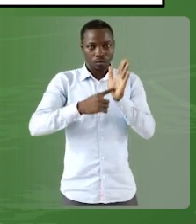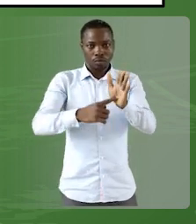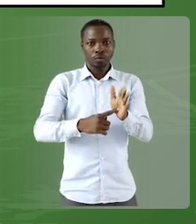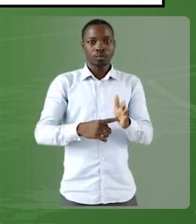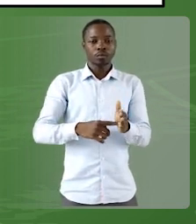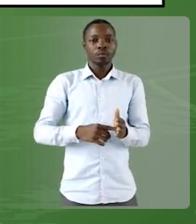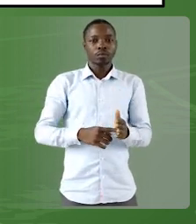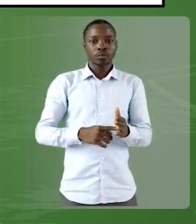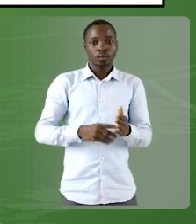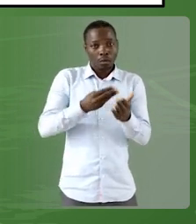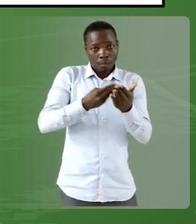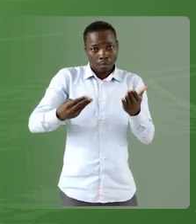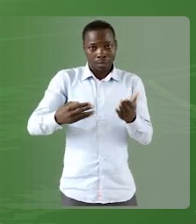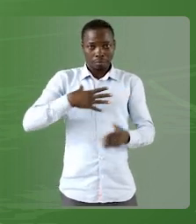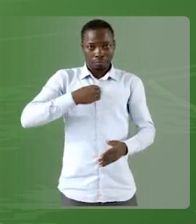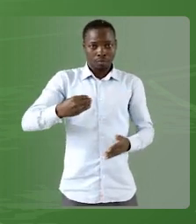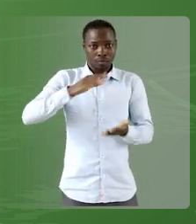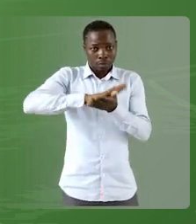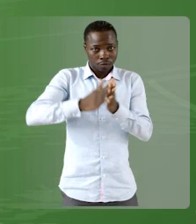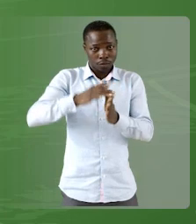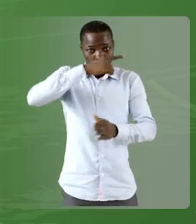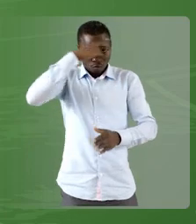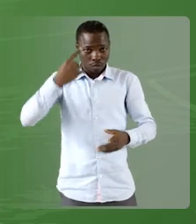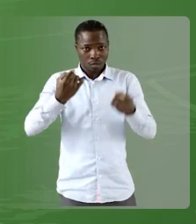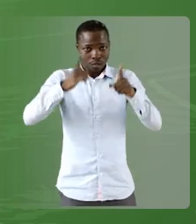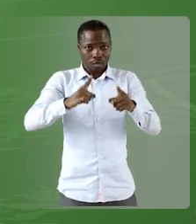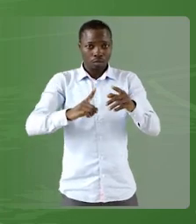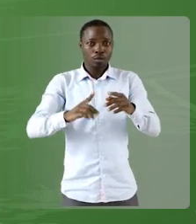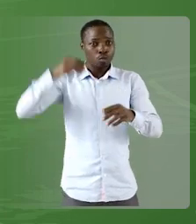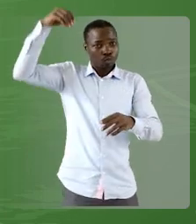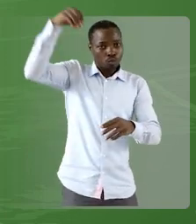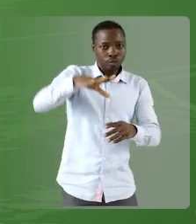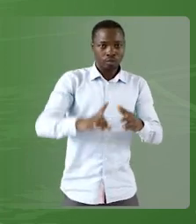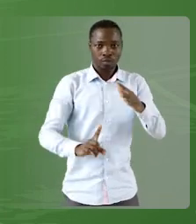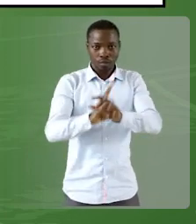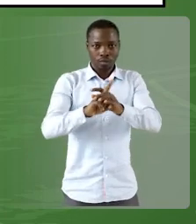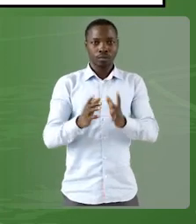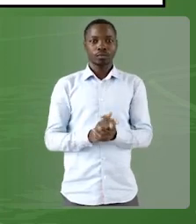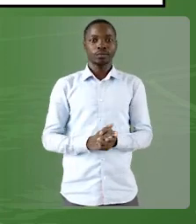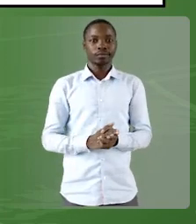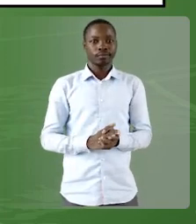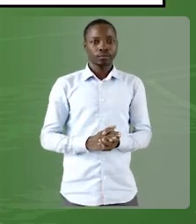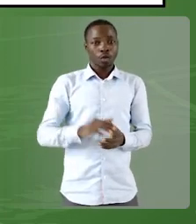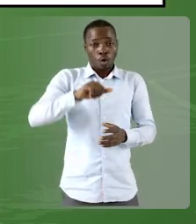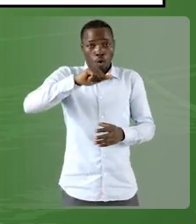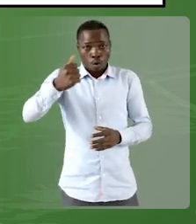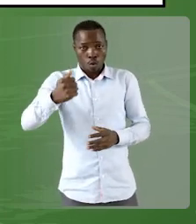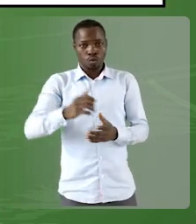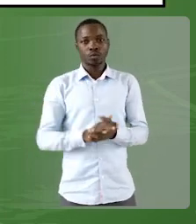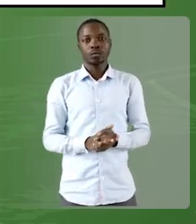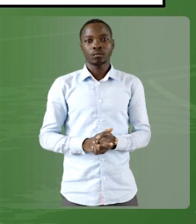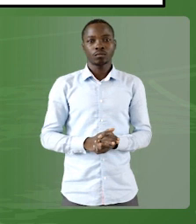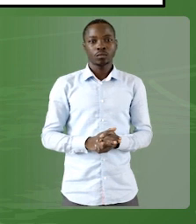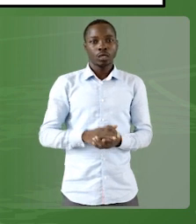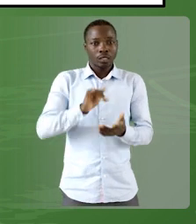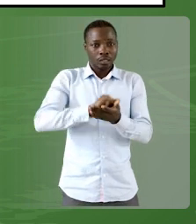qui noircit à la lumière. L'élément suivant, c'est les sels de calcium. Nous prenons